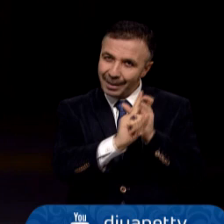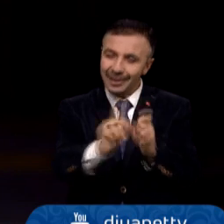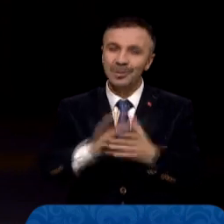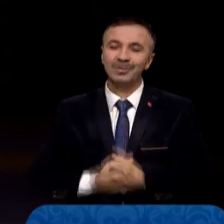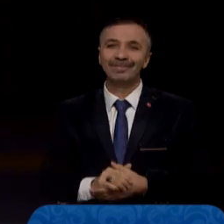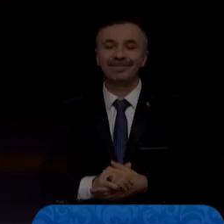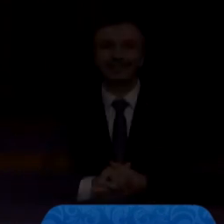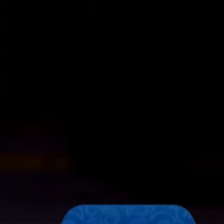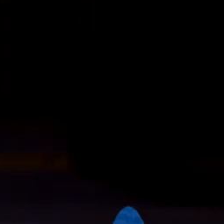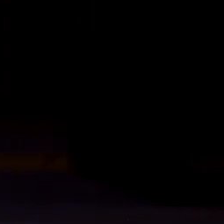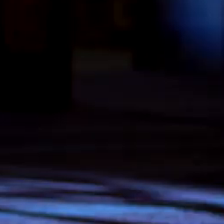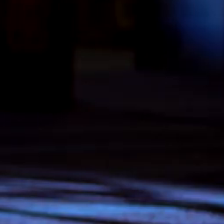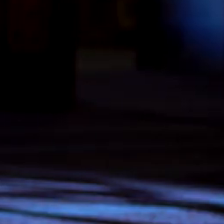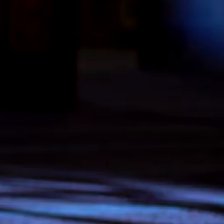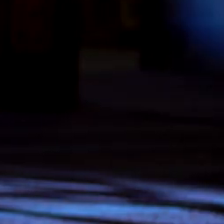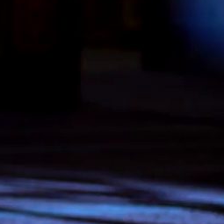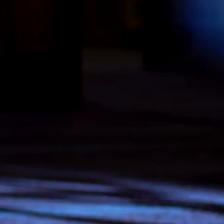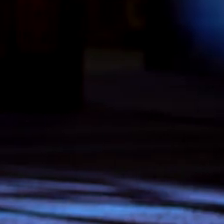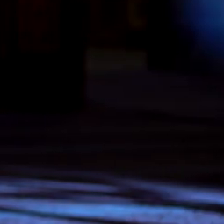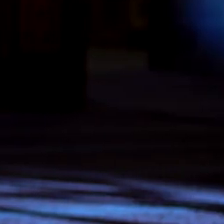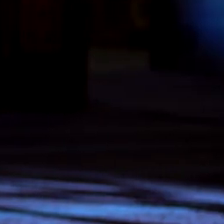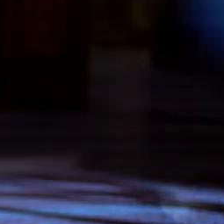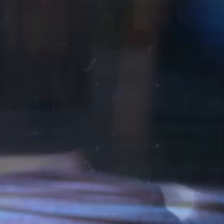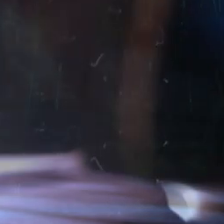hepinizi Allah'a emanet ediyorum